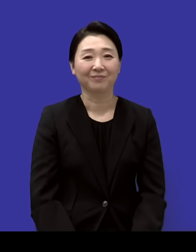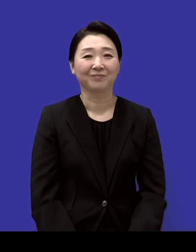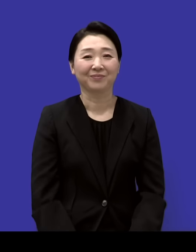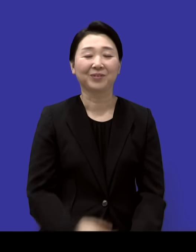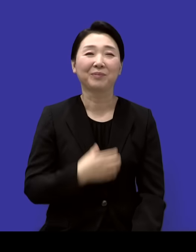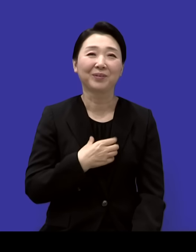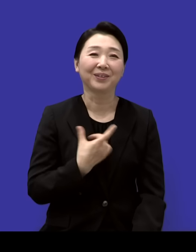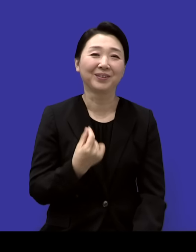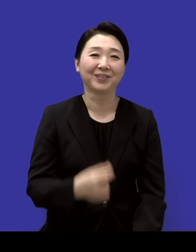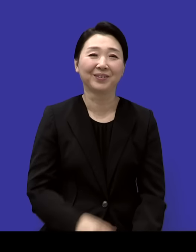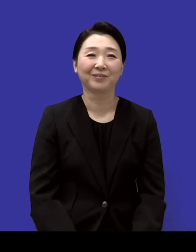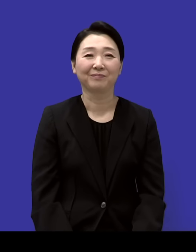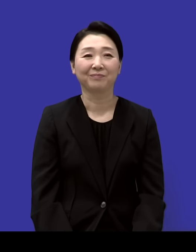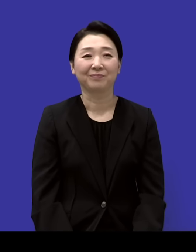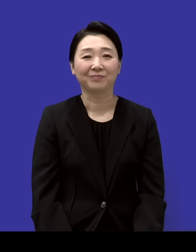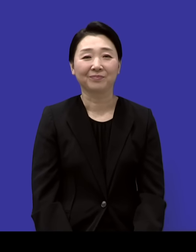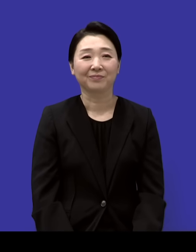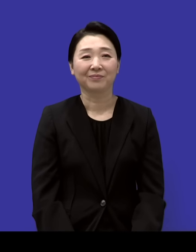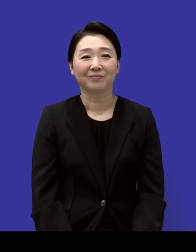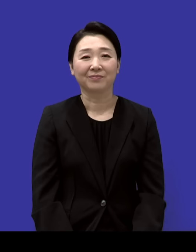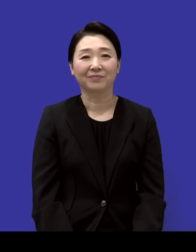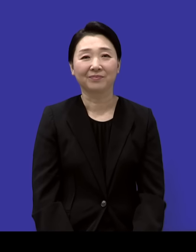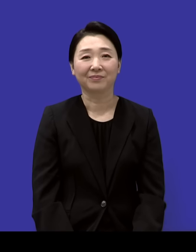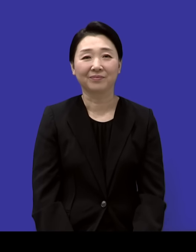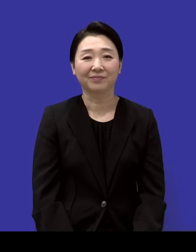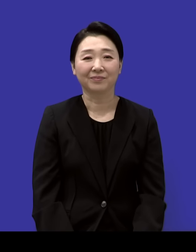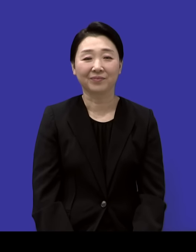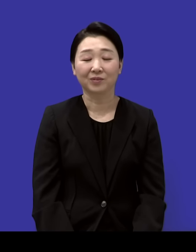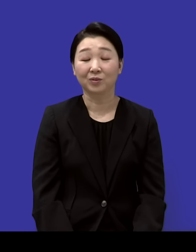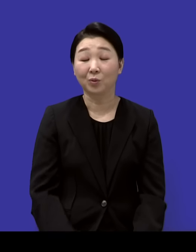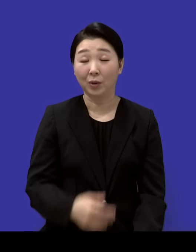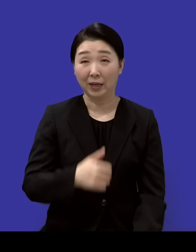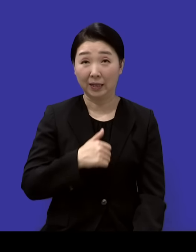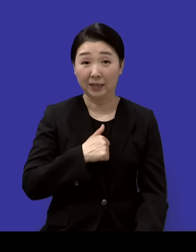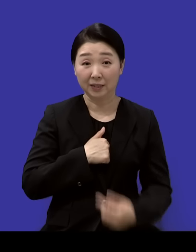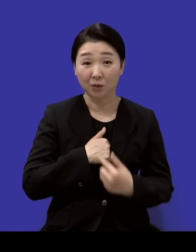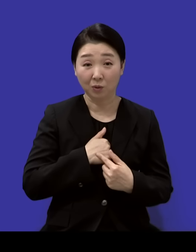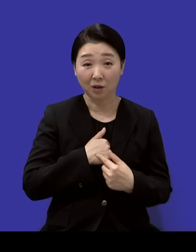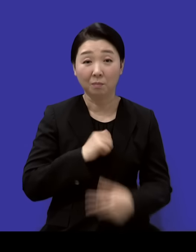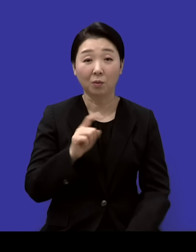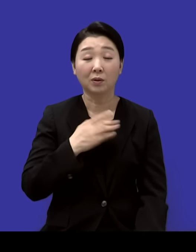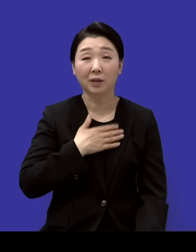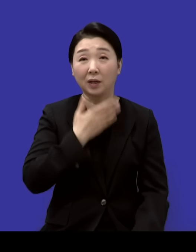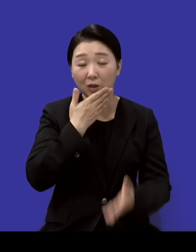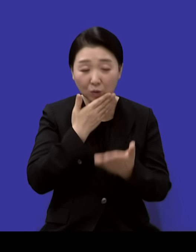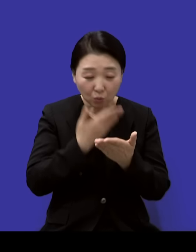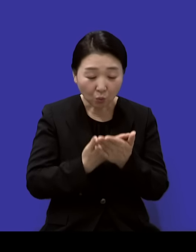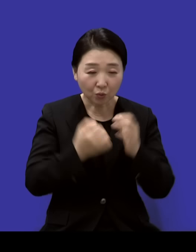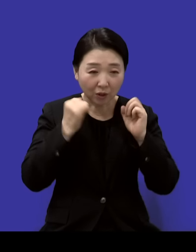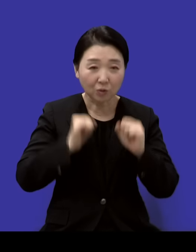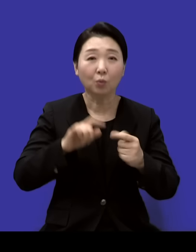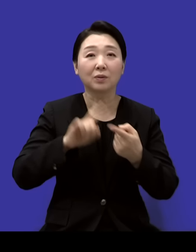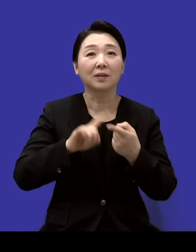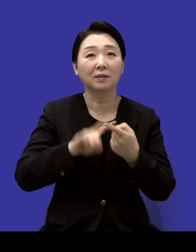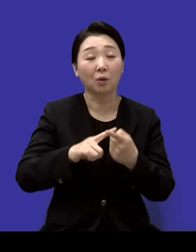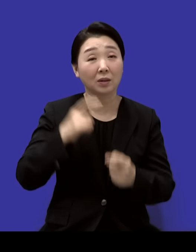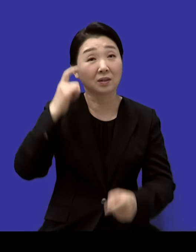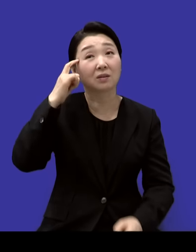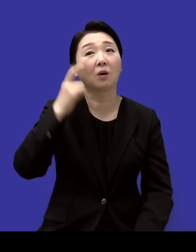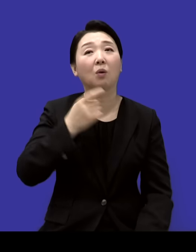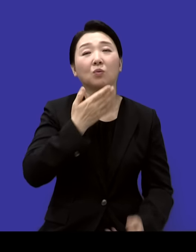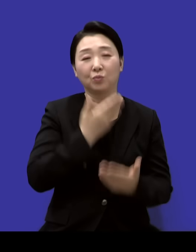거죠. 존재만으로 소중하다는, 그러니까 내가 그러니까 이게 되게 중요한 거예요. 자존감에 네. 내가 소중한 가치가 있는 존재라는 그렇죠. 것이 네,